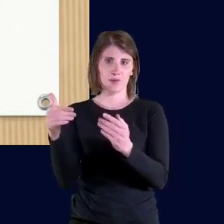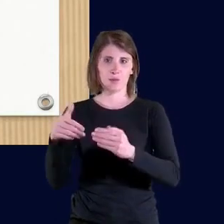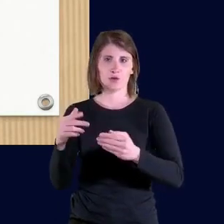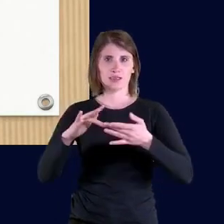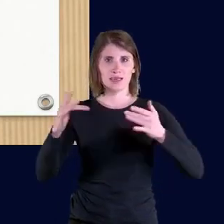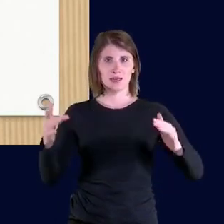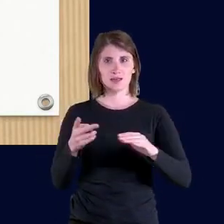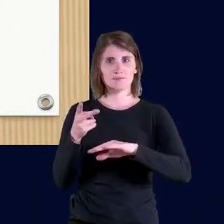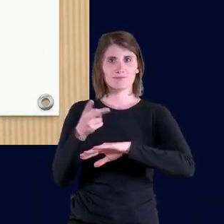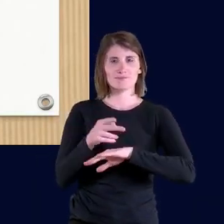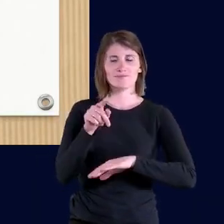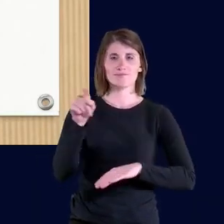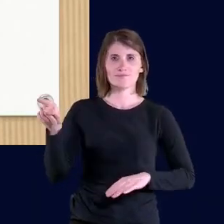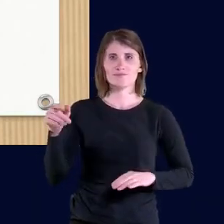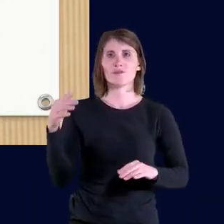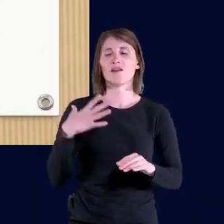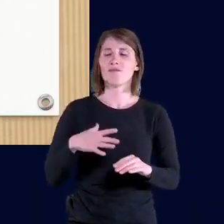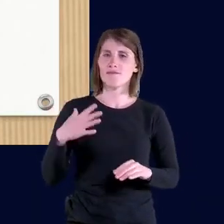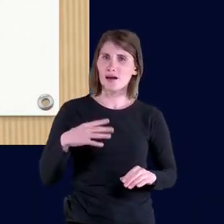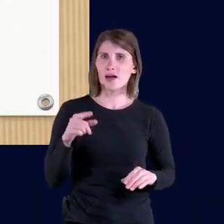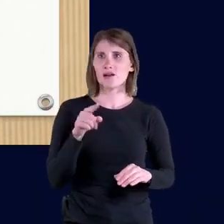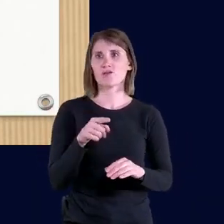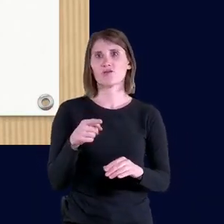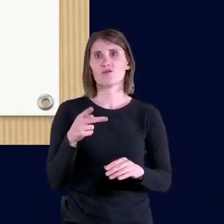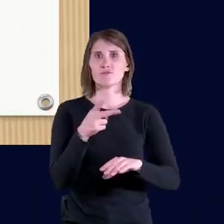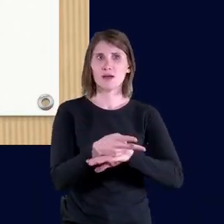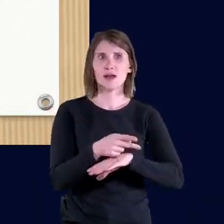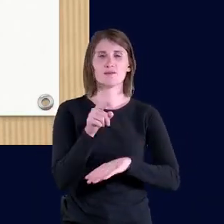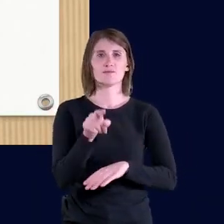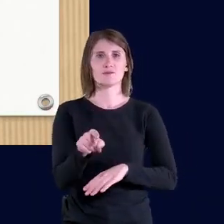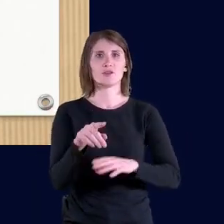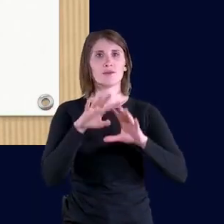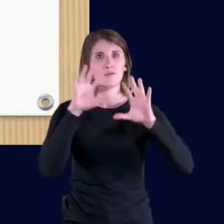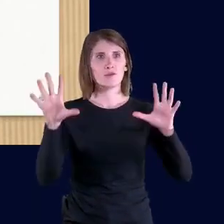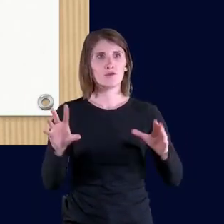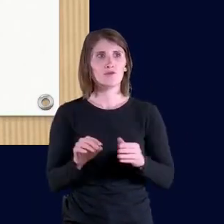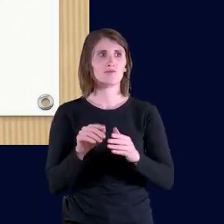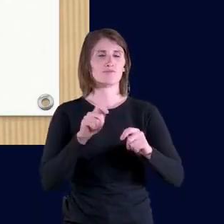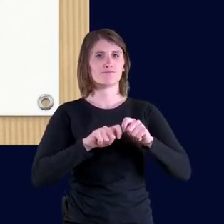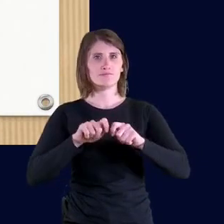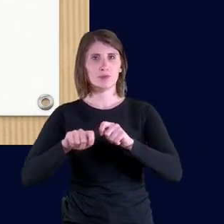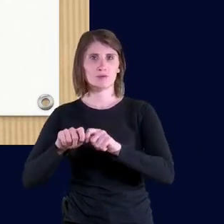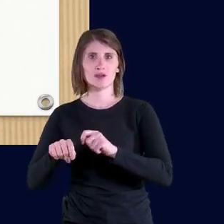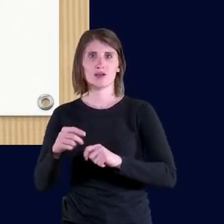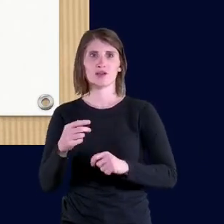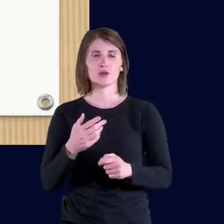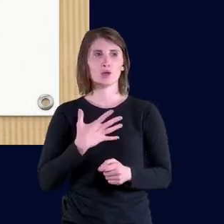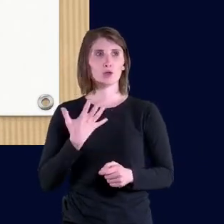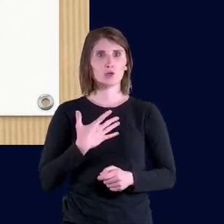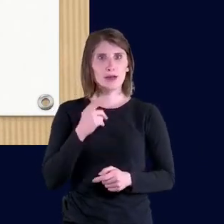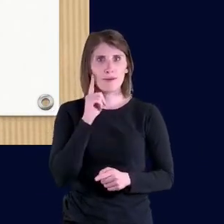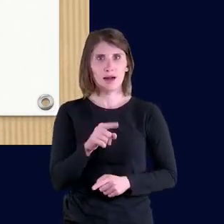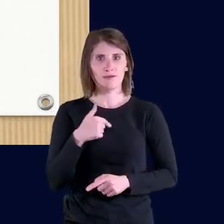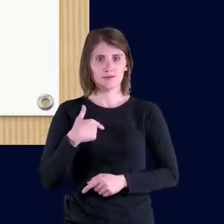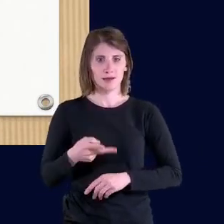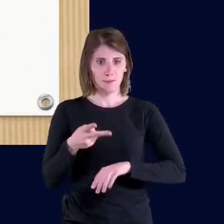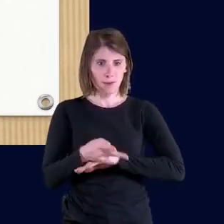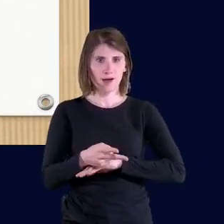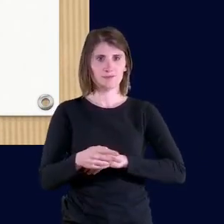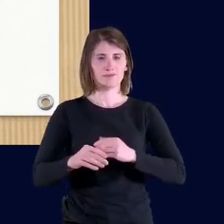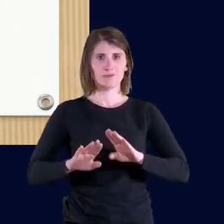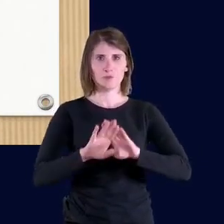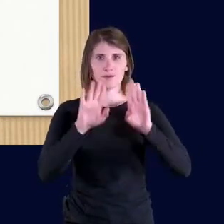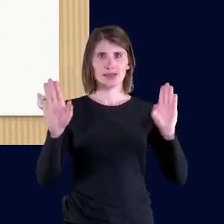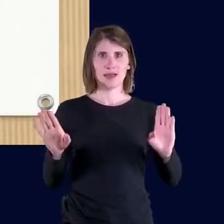polecam te wszystkie serwisy stwarza to wrażenie jakbyśmy byli rzeczywiście w muzeum możemy